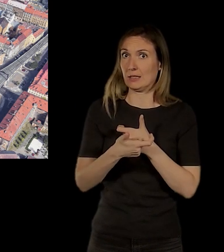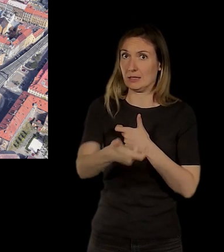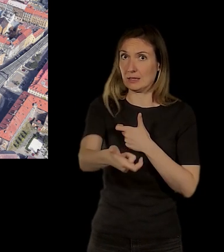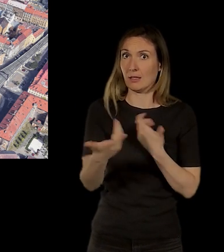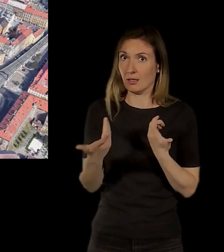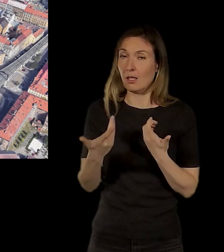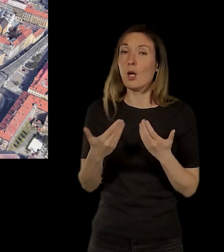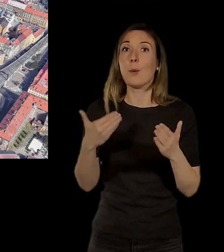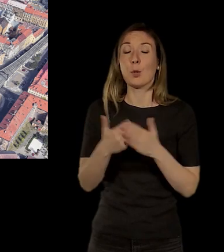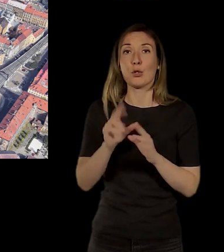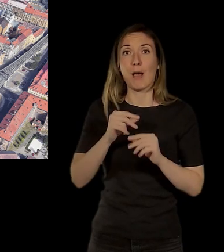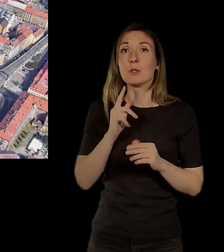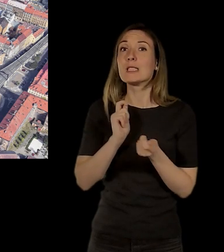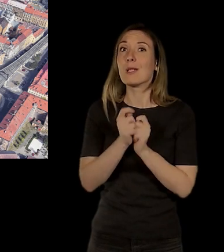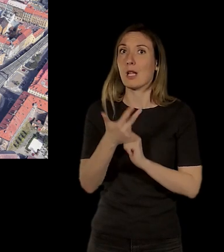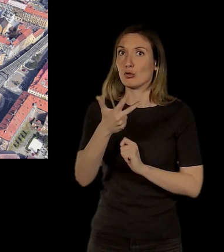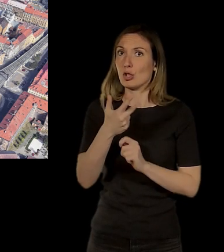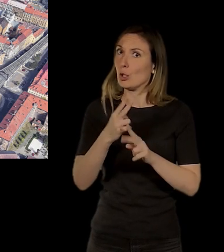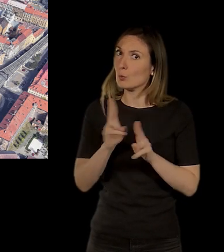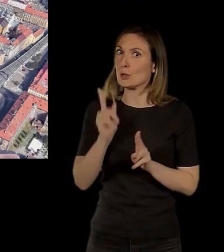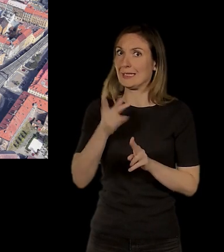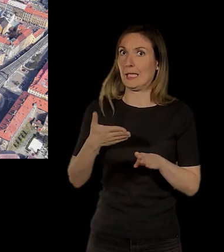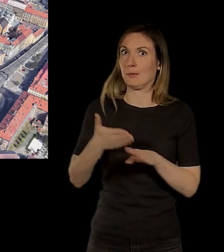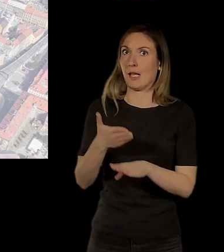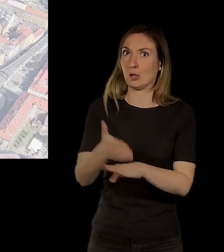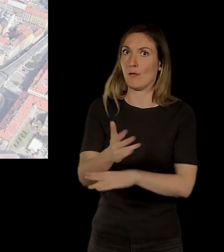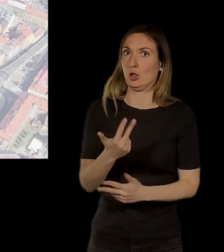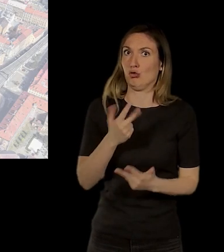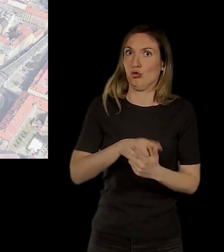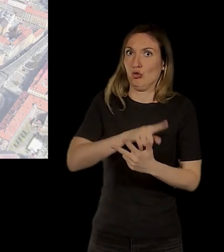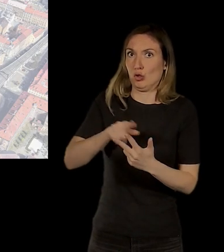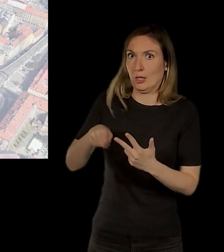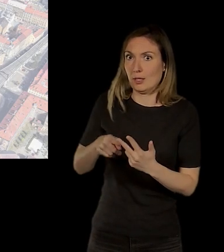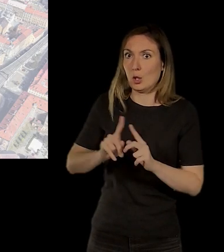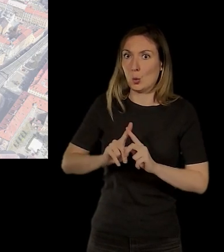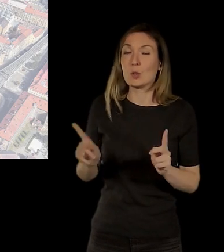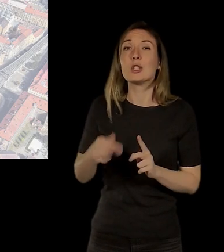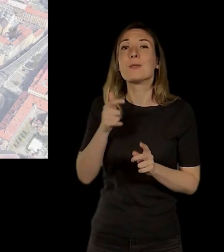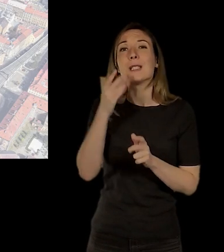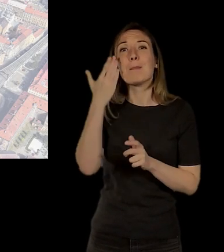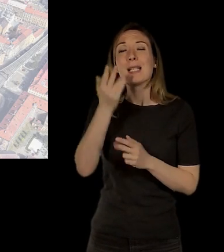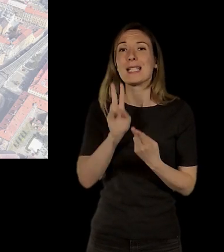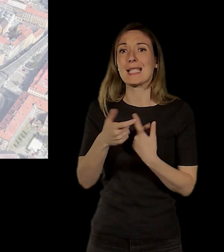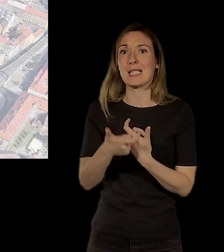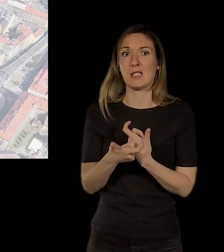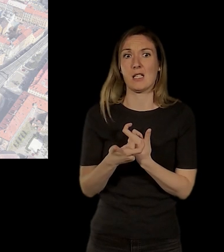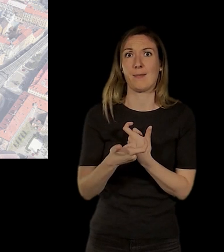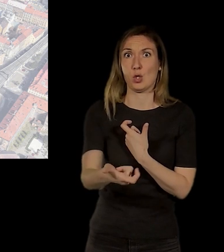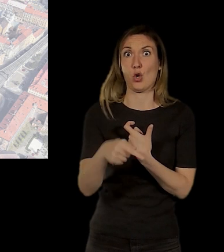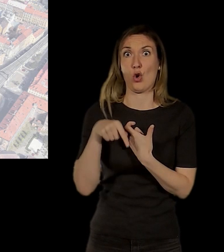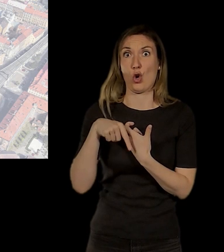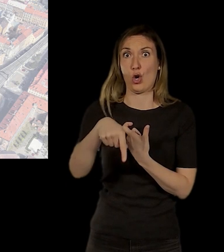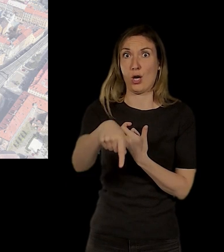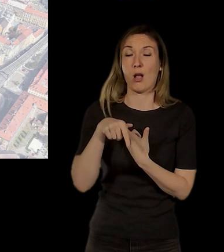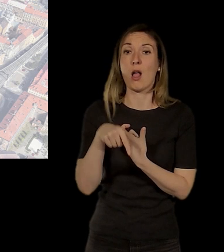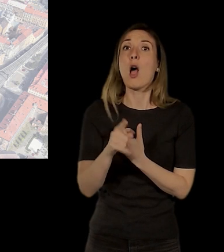tři různé intervence nebo změny zásadní. Jedna z nich je, že jsme přesvědčeni, že ta estakáda musí být nějakým